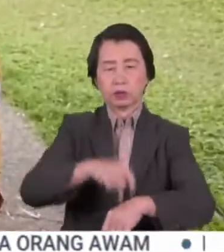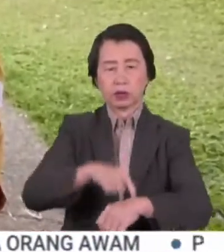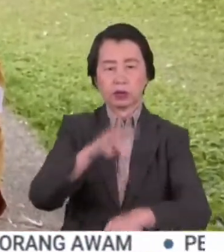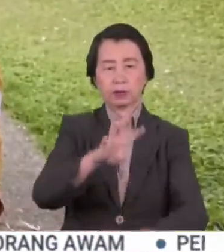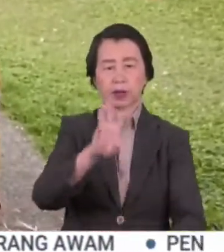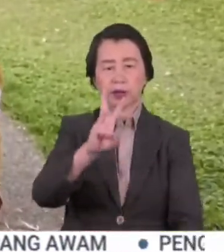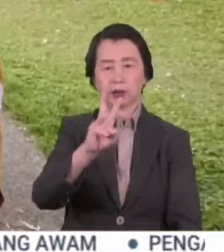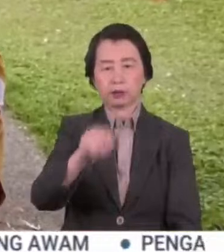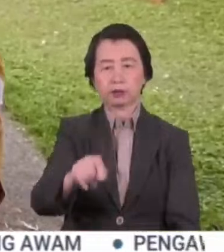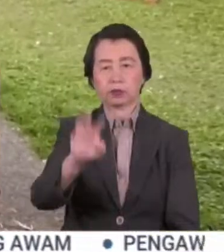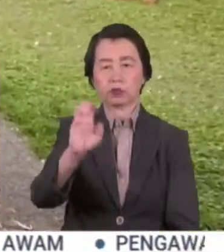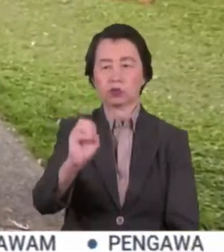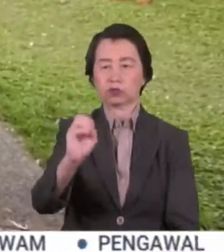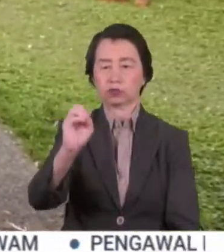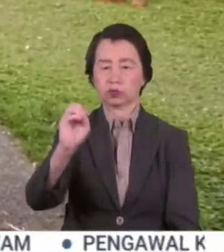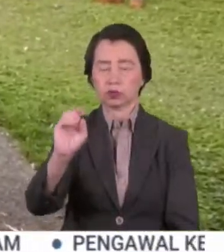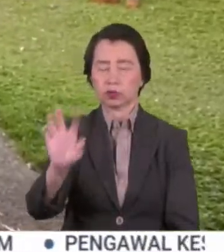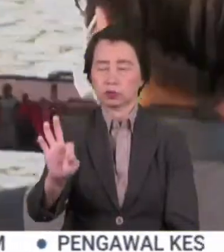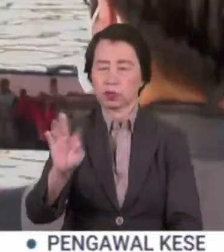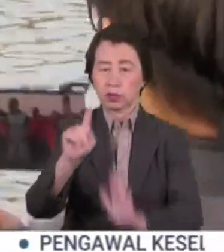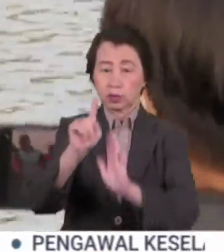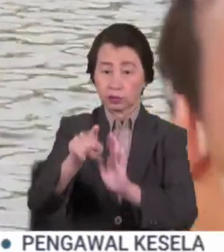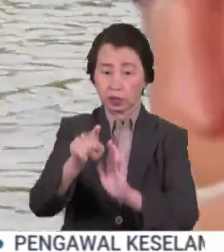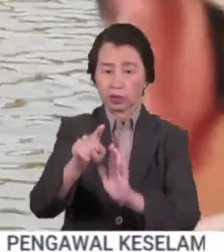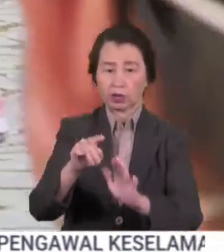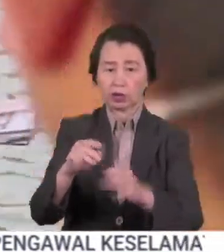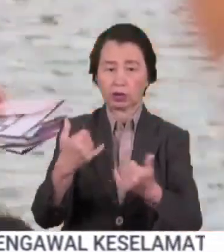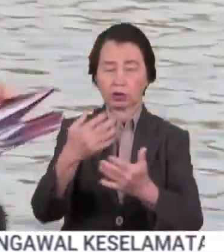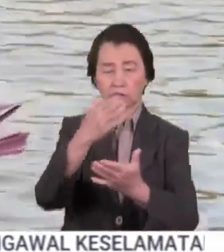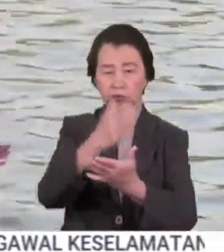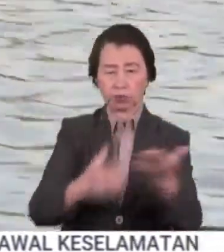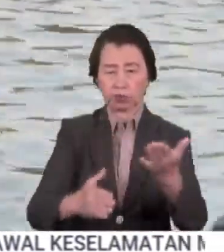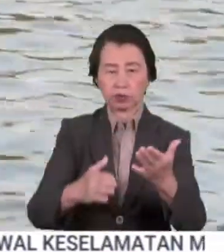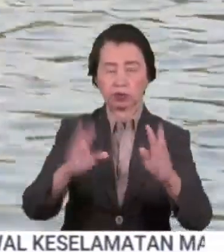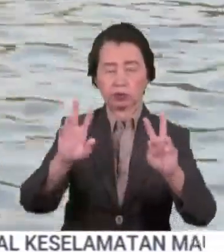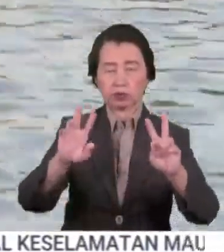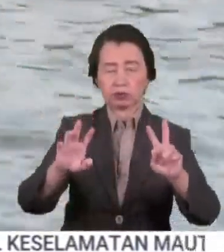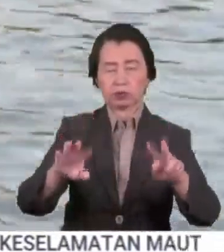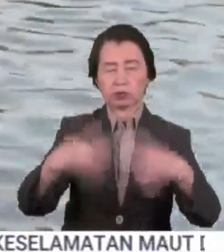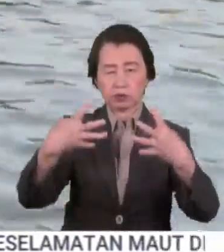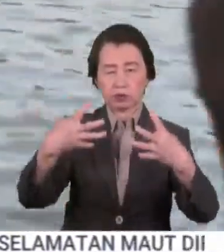46 perpuluhan kosong 9 saat pada aksi separuh